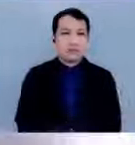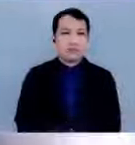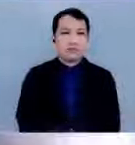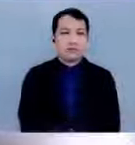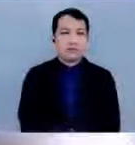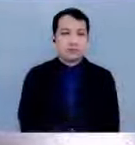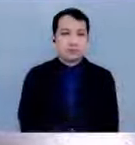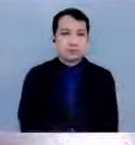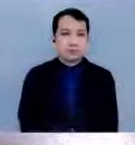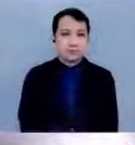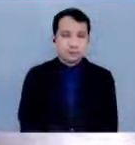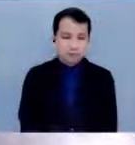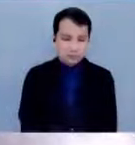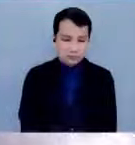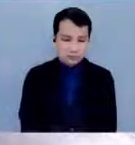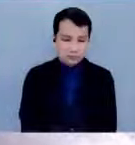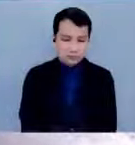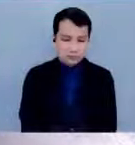Ang galing.